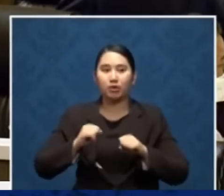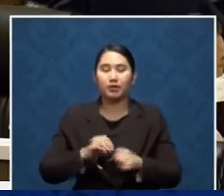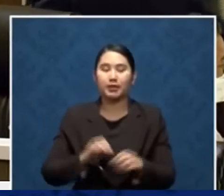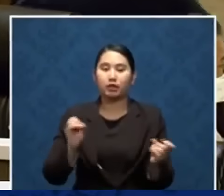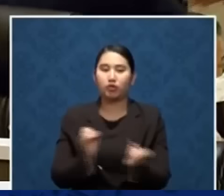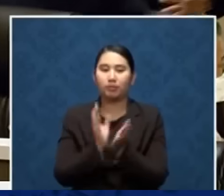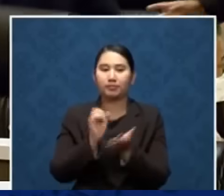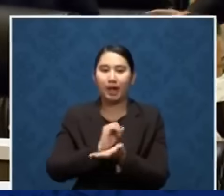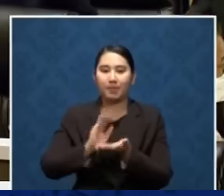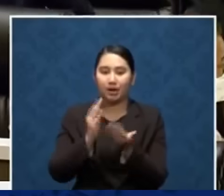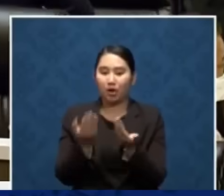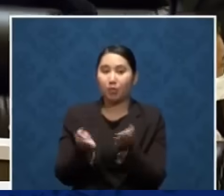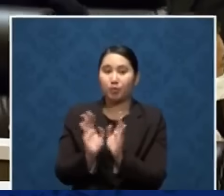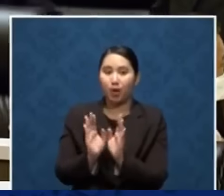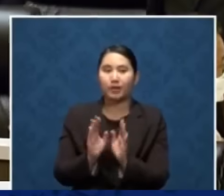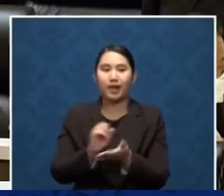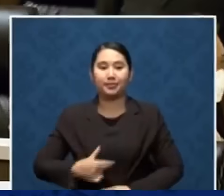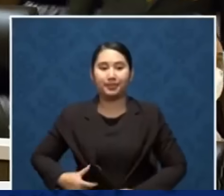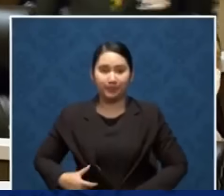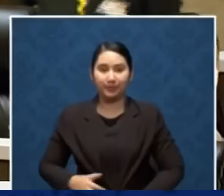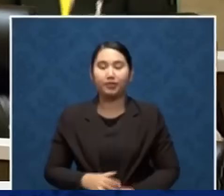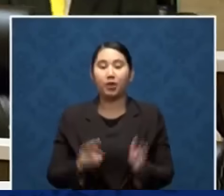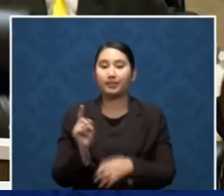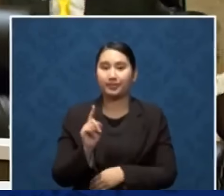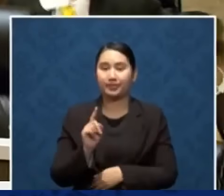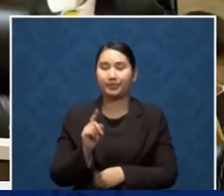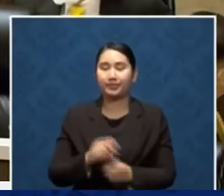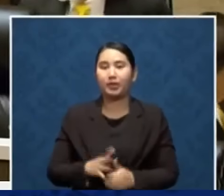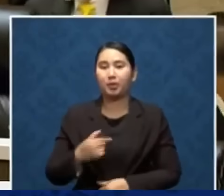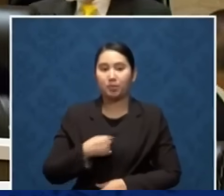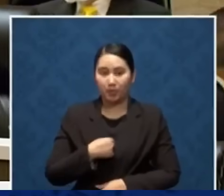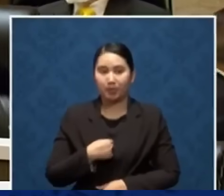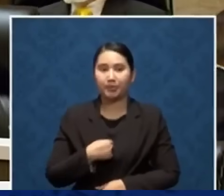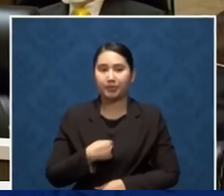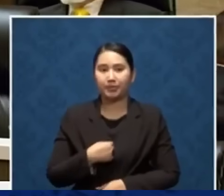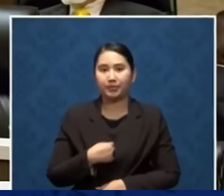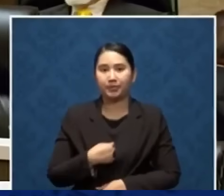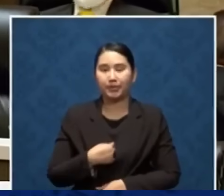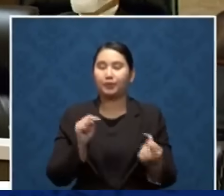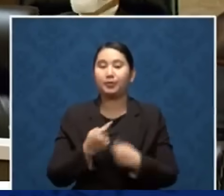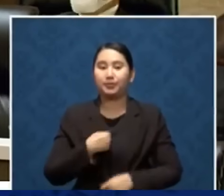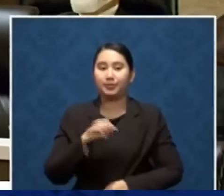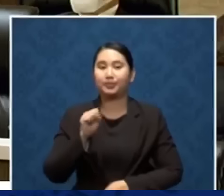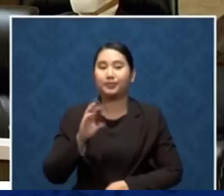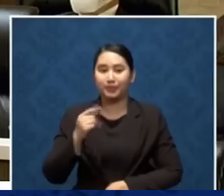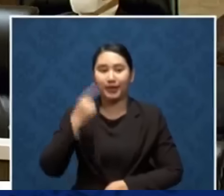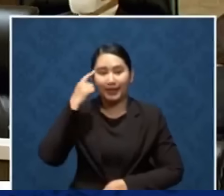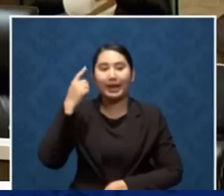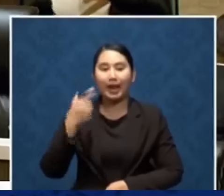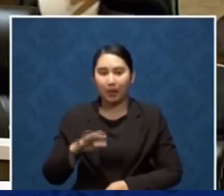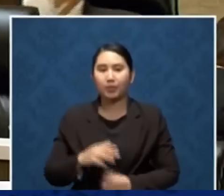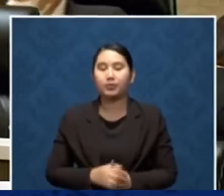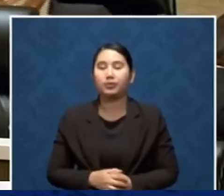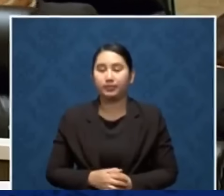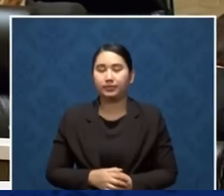บันหลักตั้งแต่สถาบันครอบครัวไปจนถึงสถาบันพระมหากษัตริย์นั้นเป็นสิ่งที่ผมในฐานะสมาชิกวุฒิสภาพิจารณาแล้ว